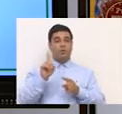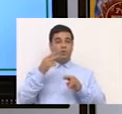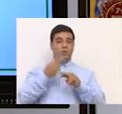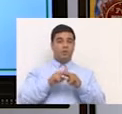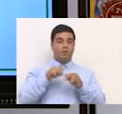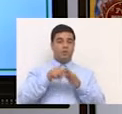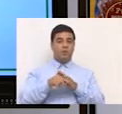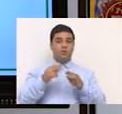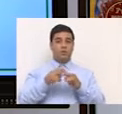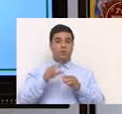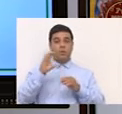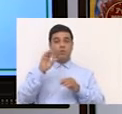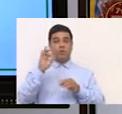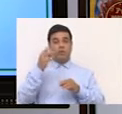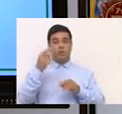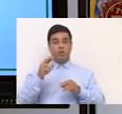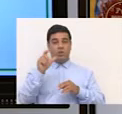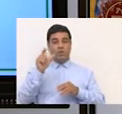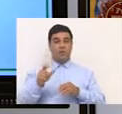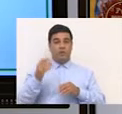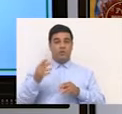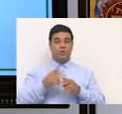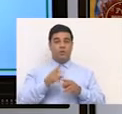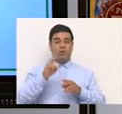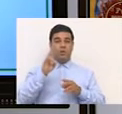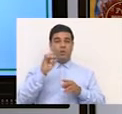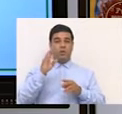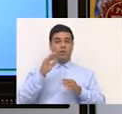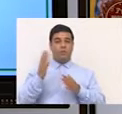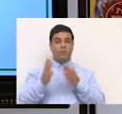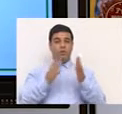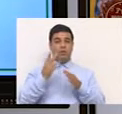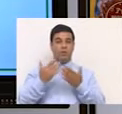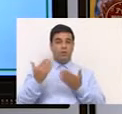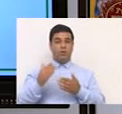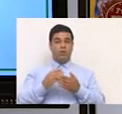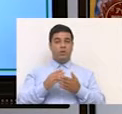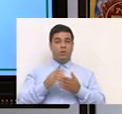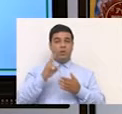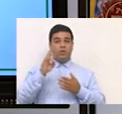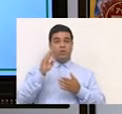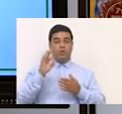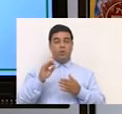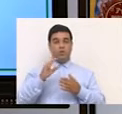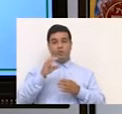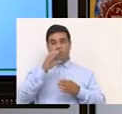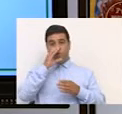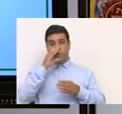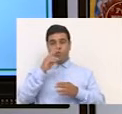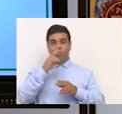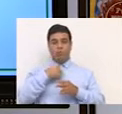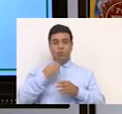безличное о состоянии человека. Не то ветер воет, не то волк